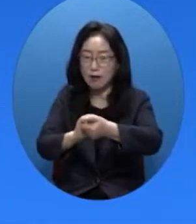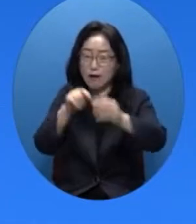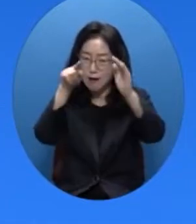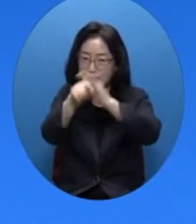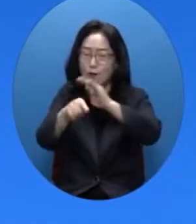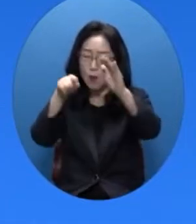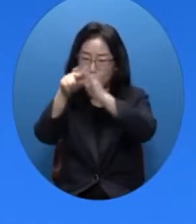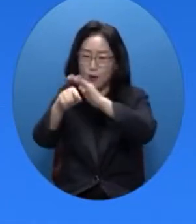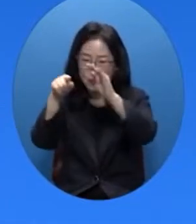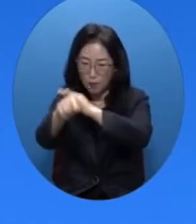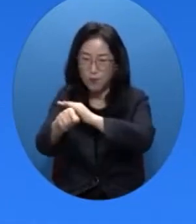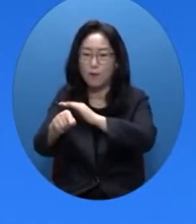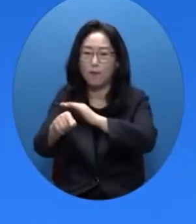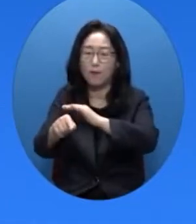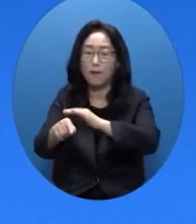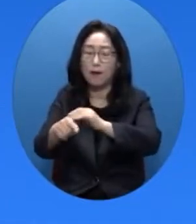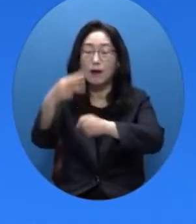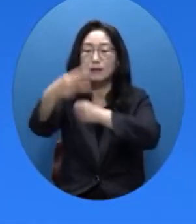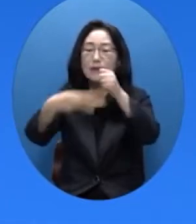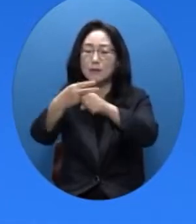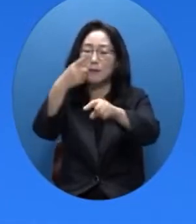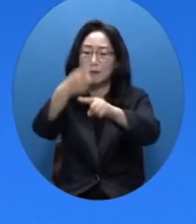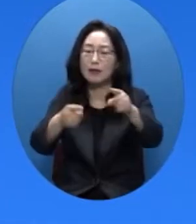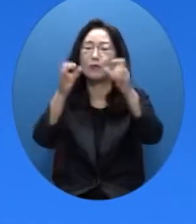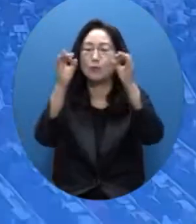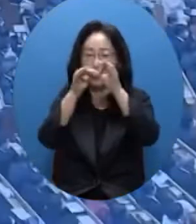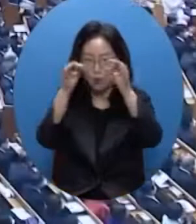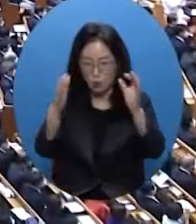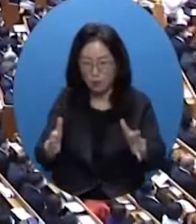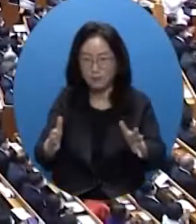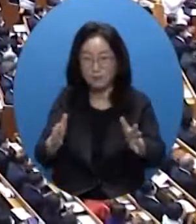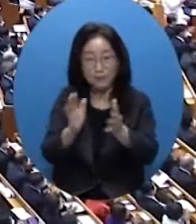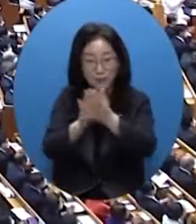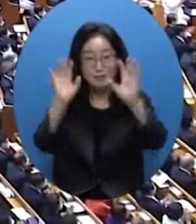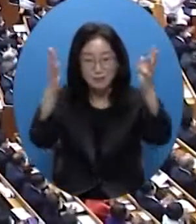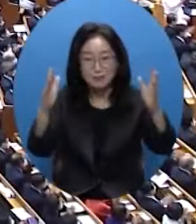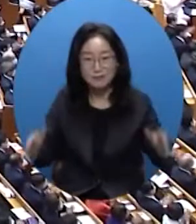또가고 3년 반에 갖습니다 할렐루야